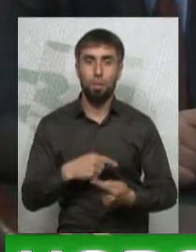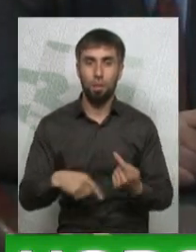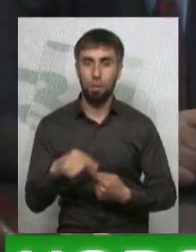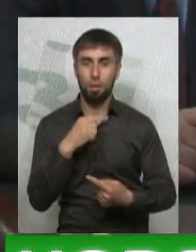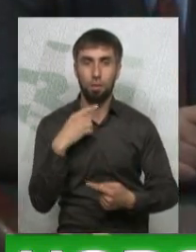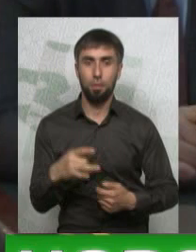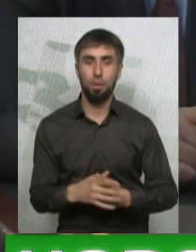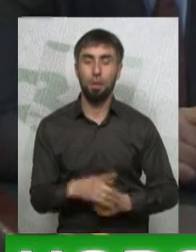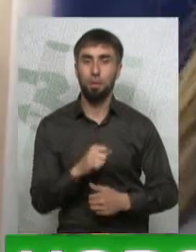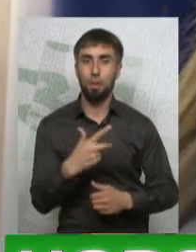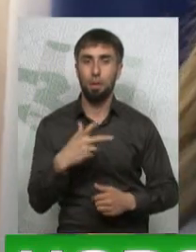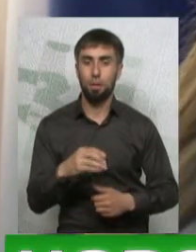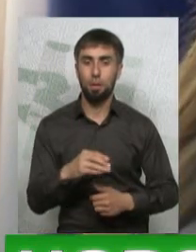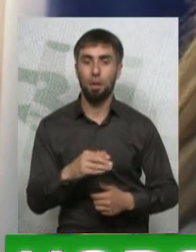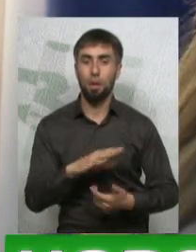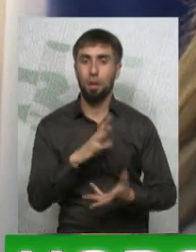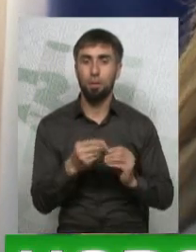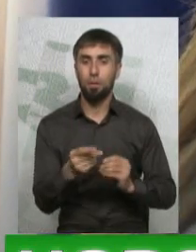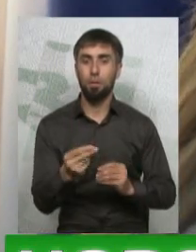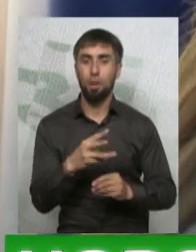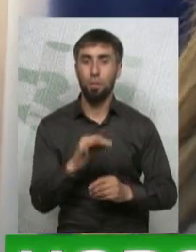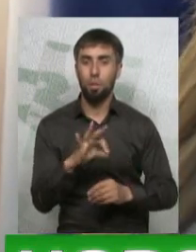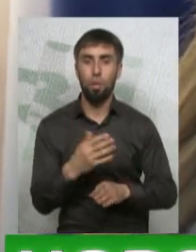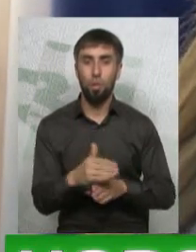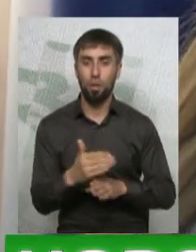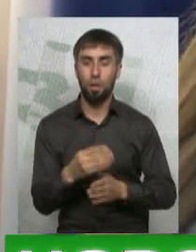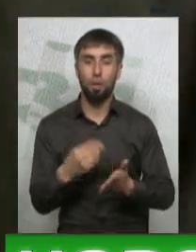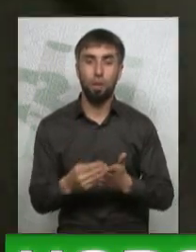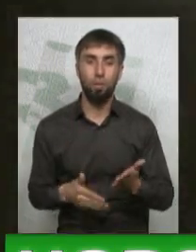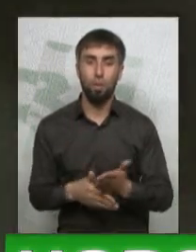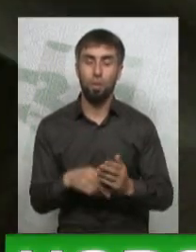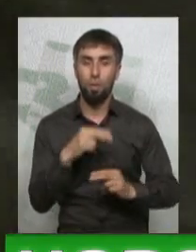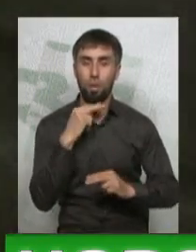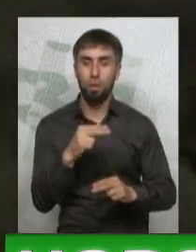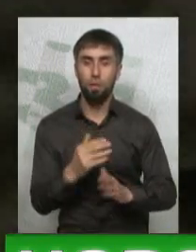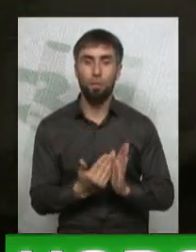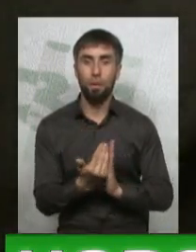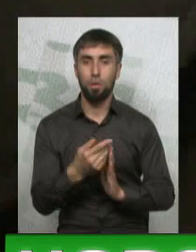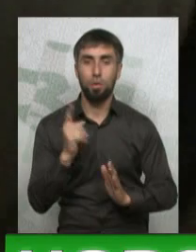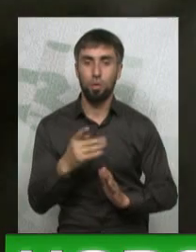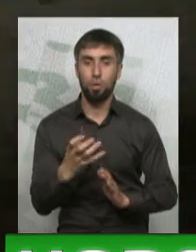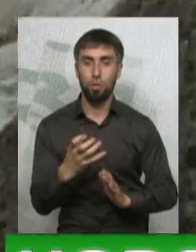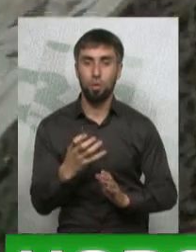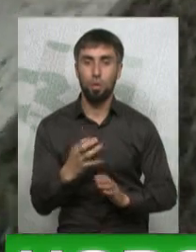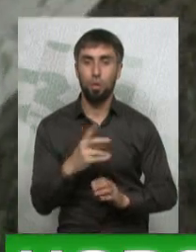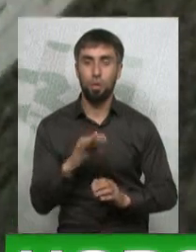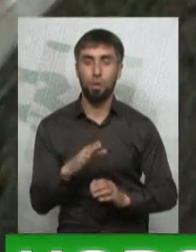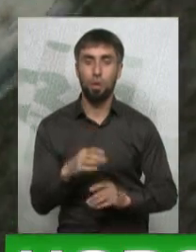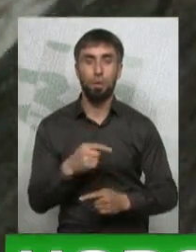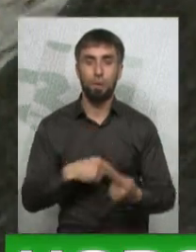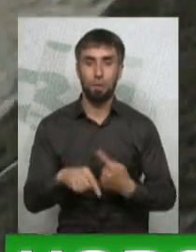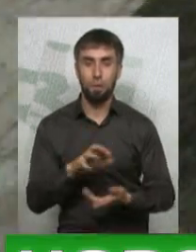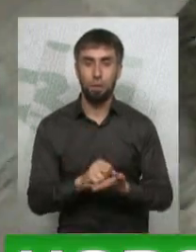предпринимателей региона. За 30 лет за счет средств микрокредитной компании финансовая помощь оказана свыше 1400 объектам